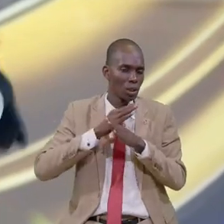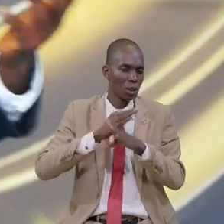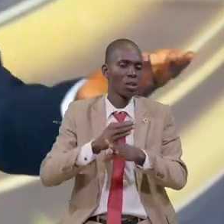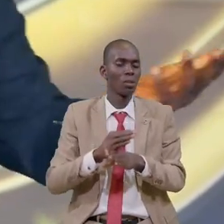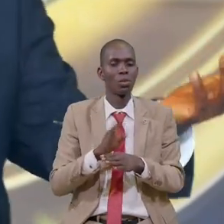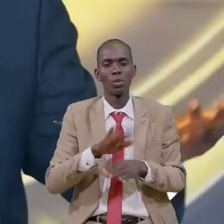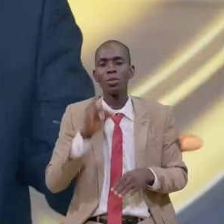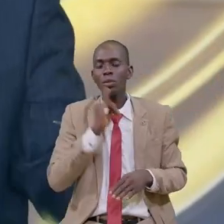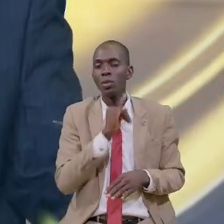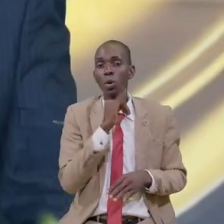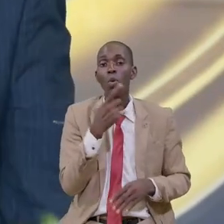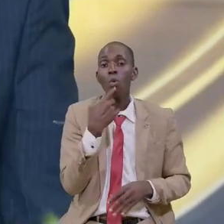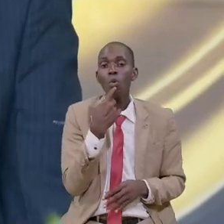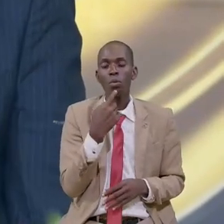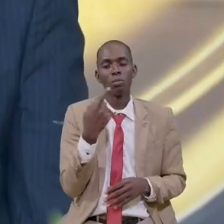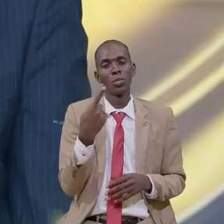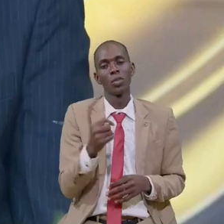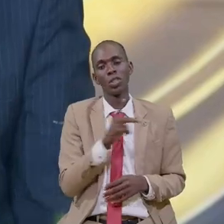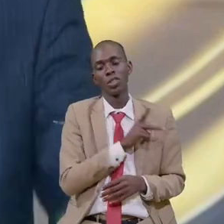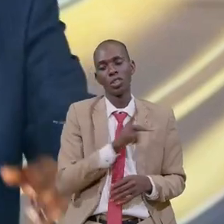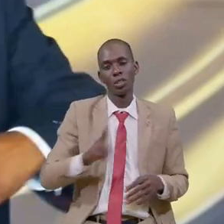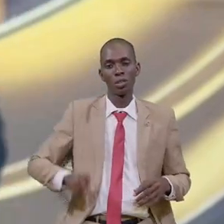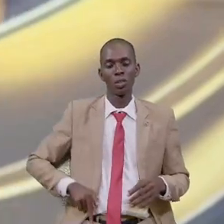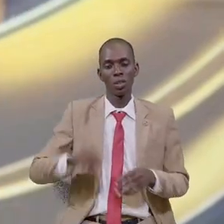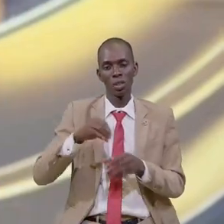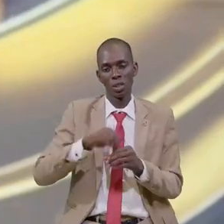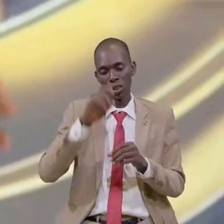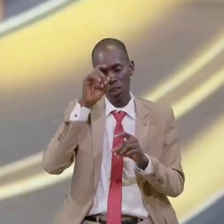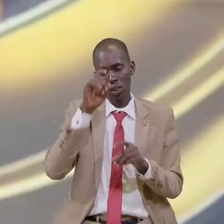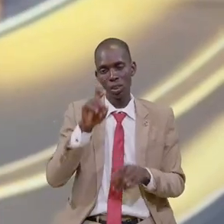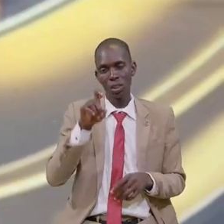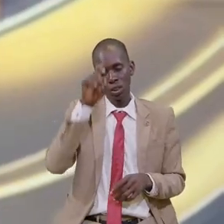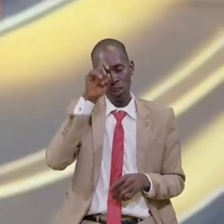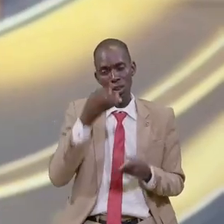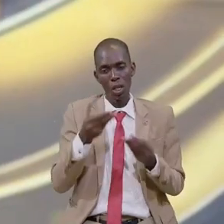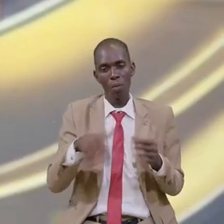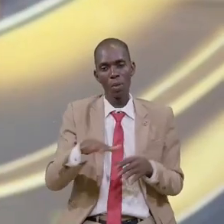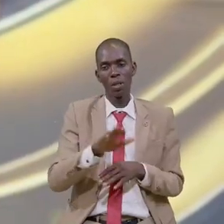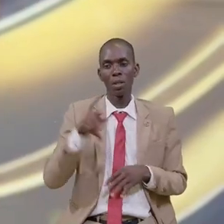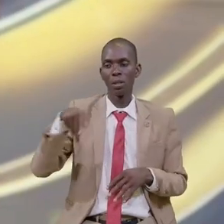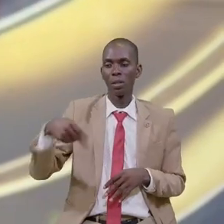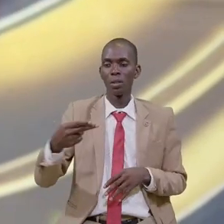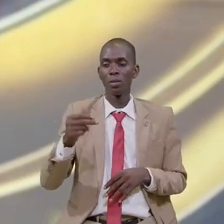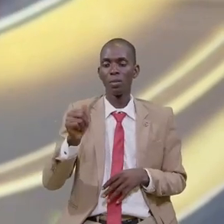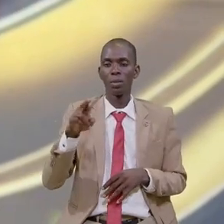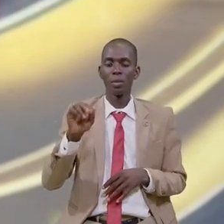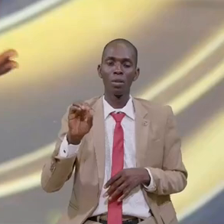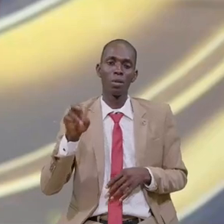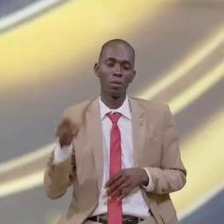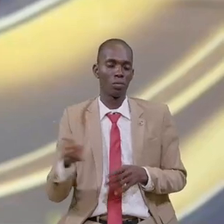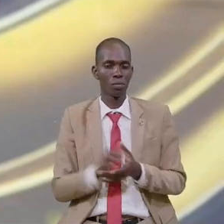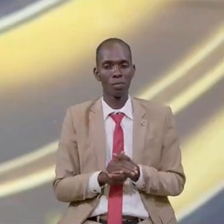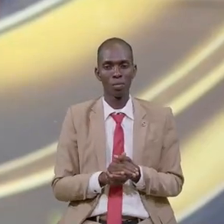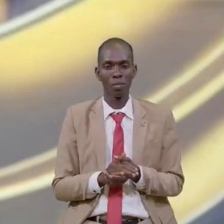Abednego. La montagne qui était devant eux n'était pas le mont Everest et ce n'était même pas la maladie, c'était un